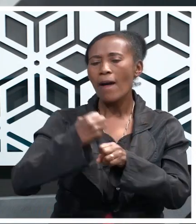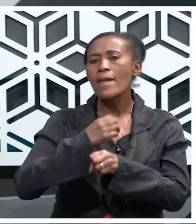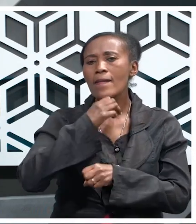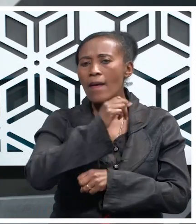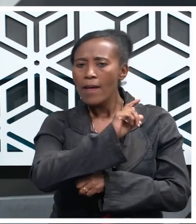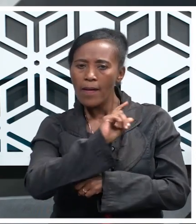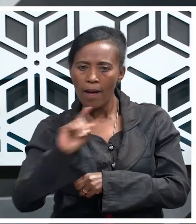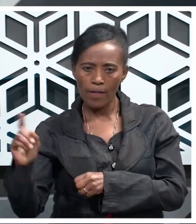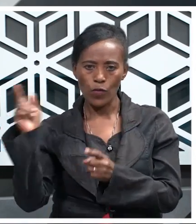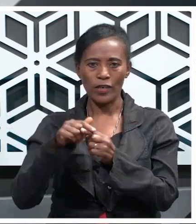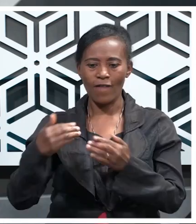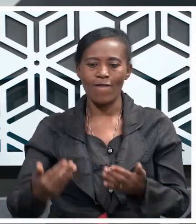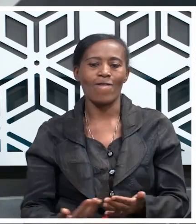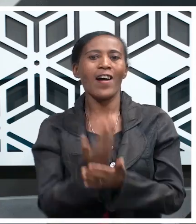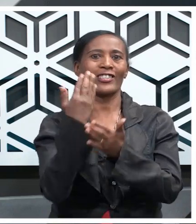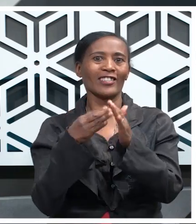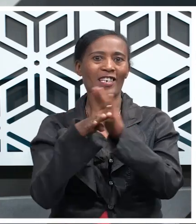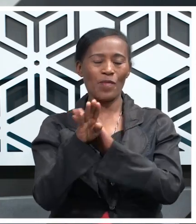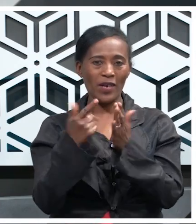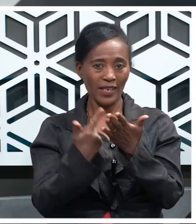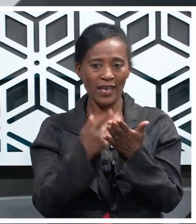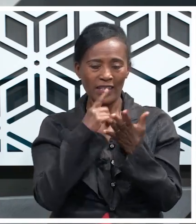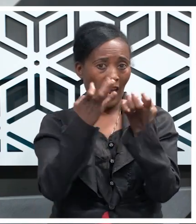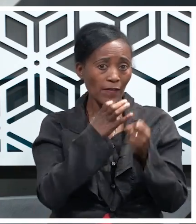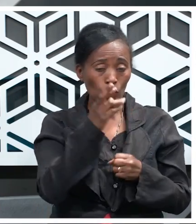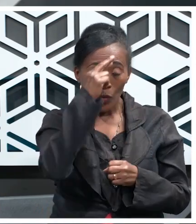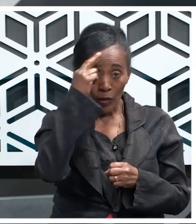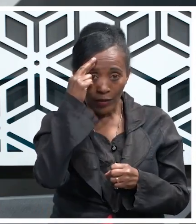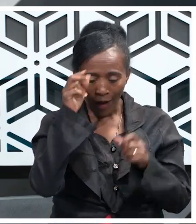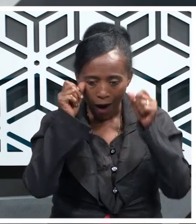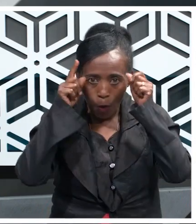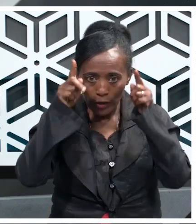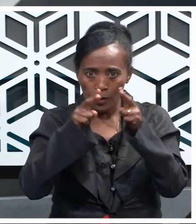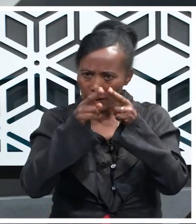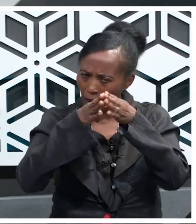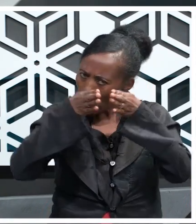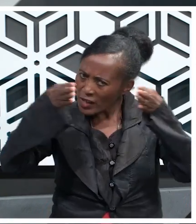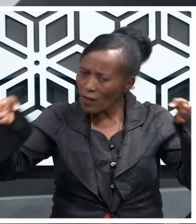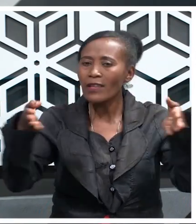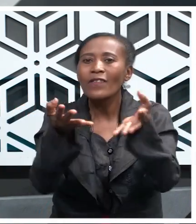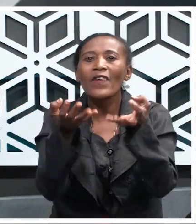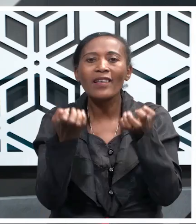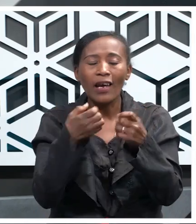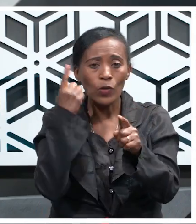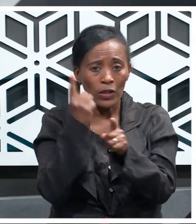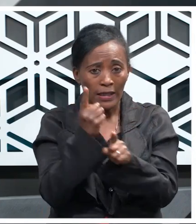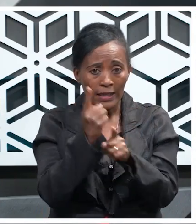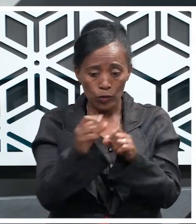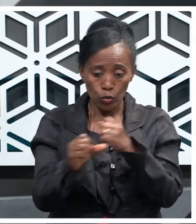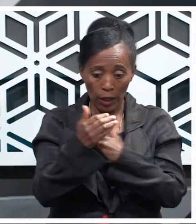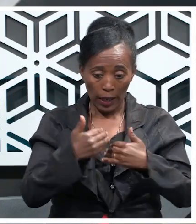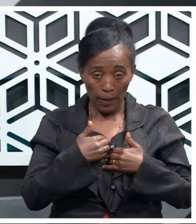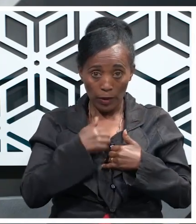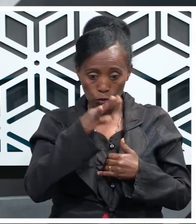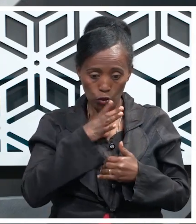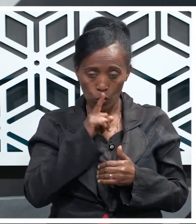ለምን አልሰራም በሚለው ወደ ፋሽኑ ነው የገባሁት እና ያኛውን አልፈለግኩትም ምክንያቱም አዌርነስ በጣም መፍጠር እፈልጋለሁ ልክ እንደ አይነት